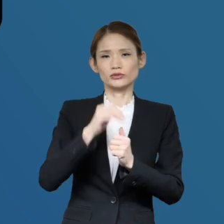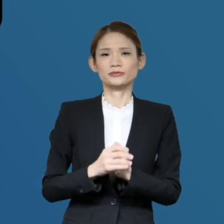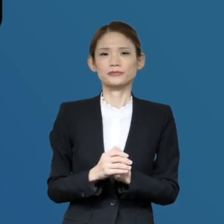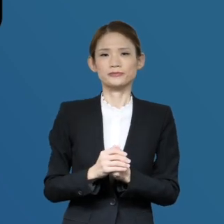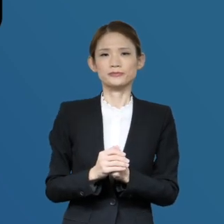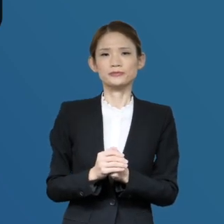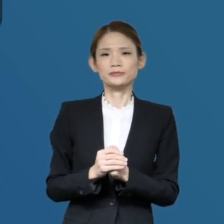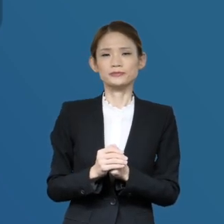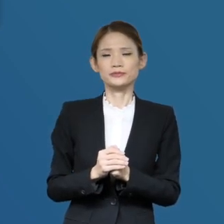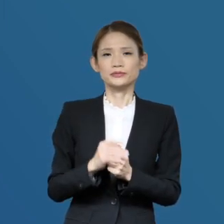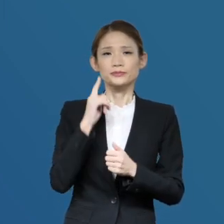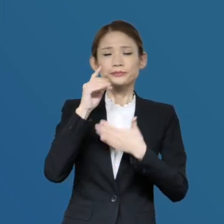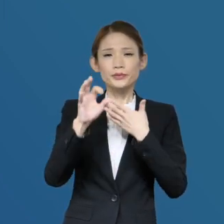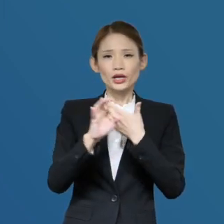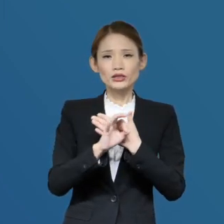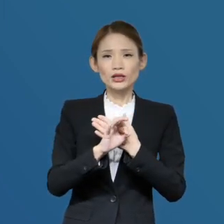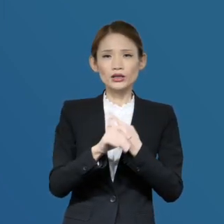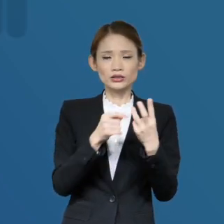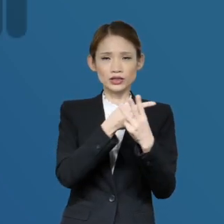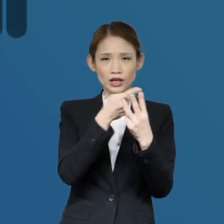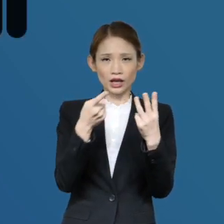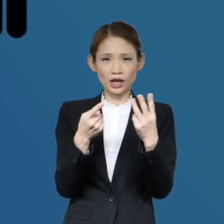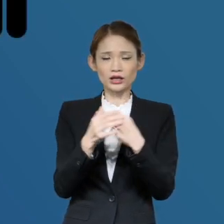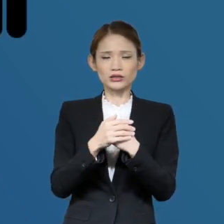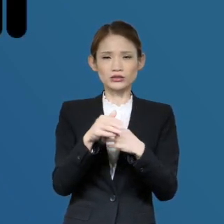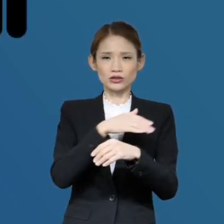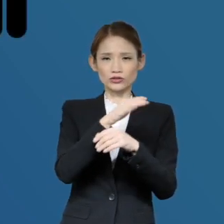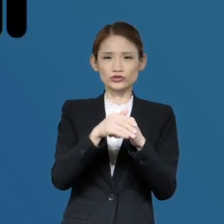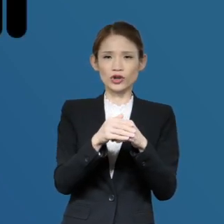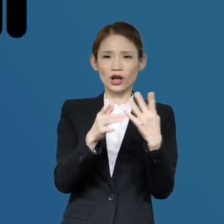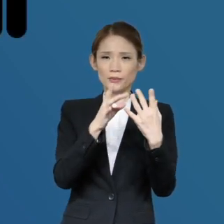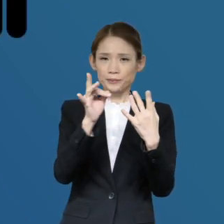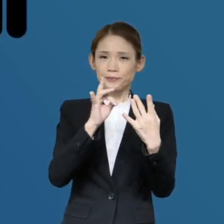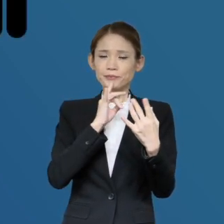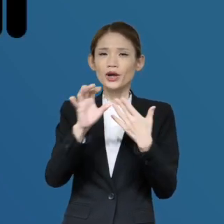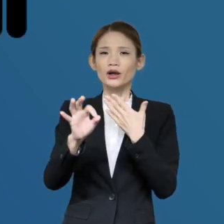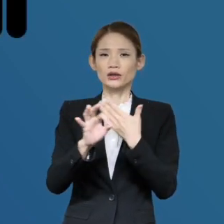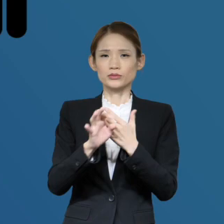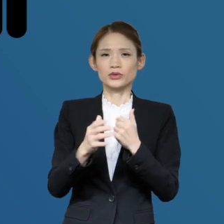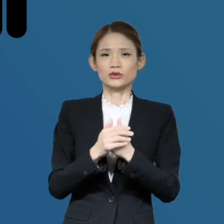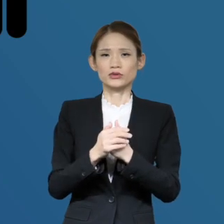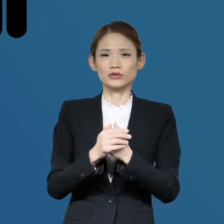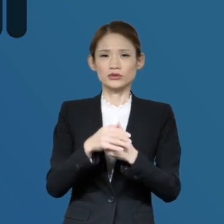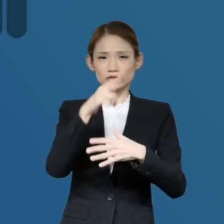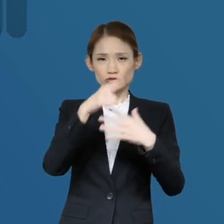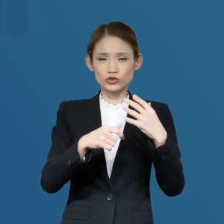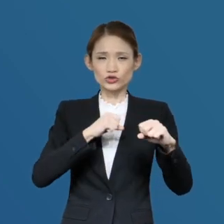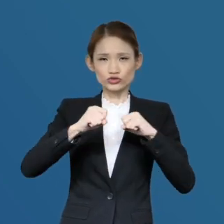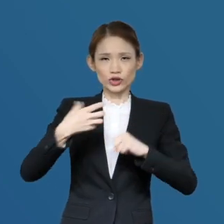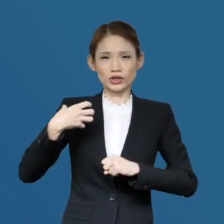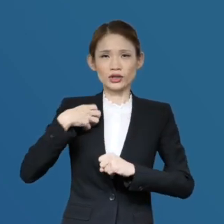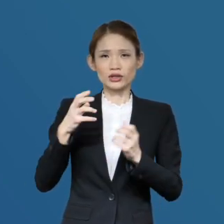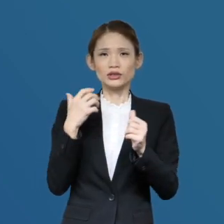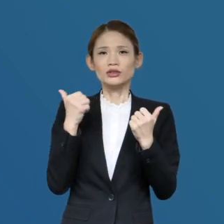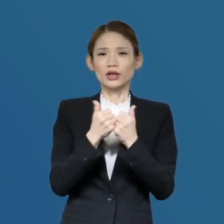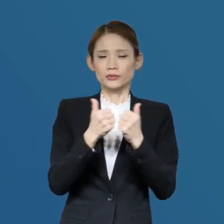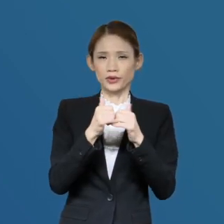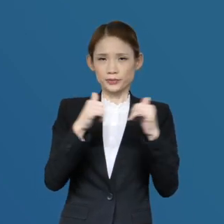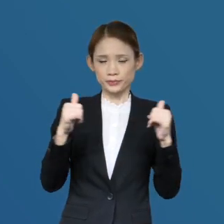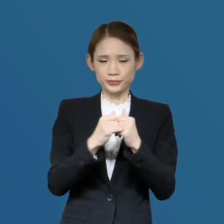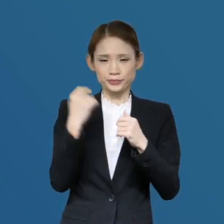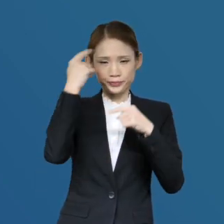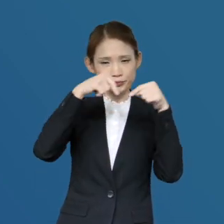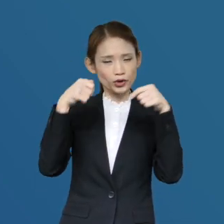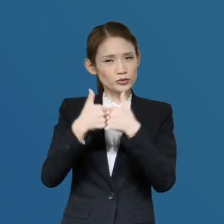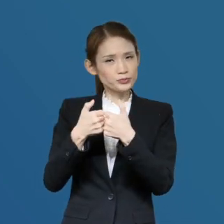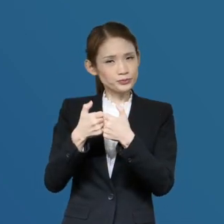있습니다. 만약에 위의 경우 중에 한 가지라도 해당된다면 우선 수행기관 담당자와 면담을